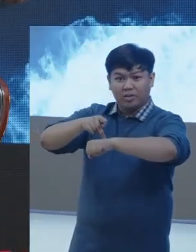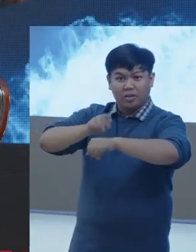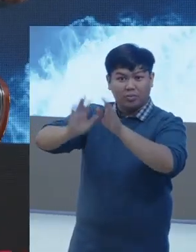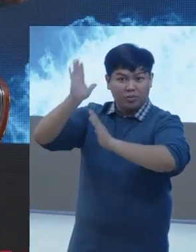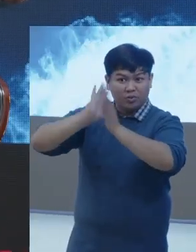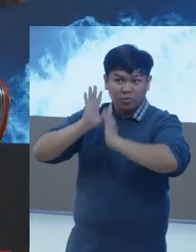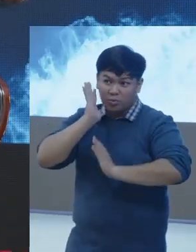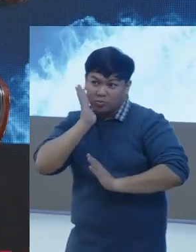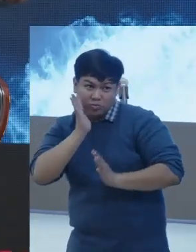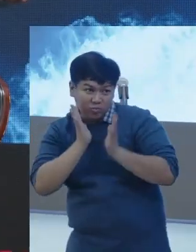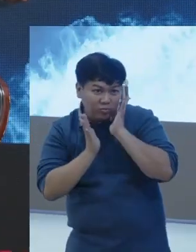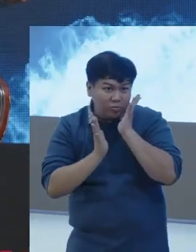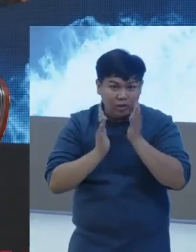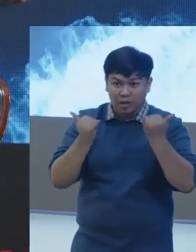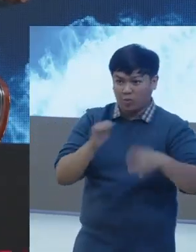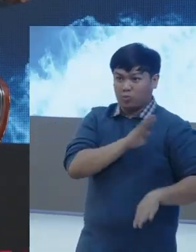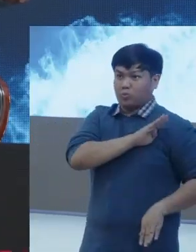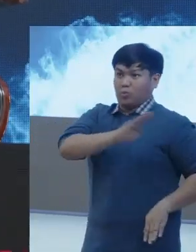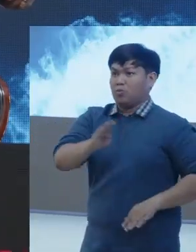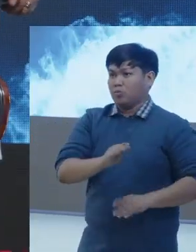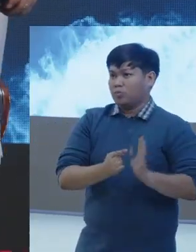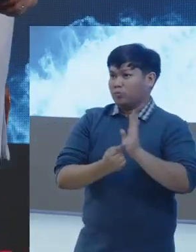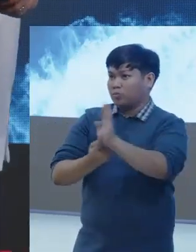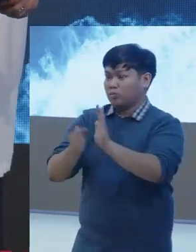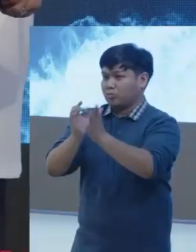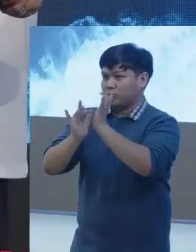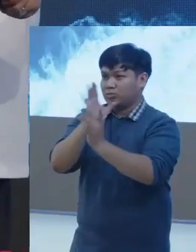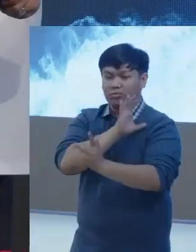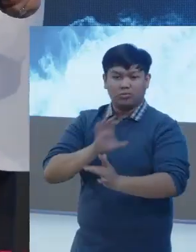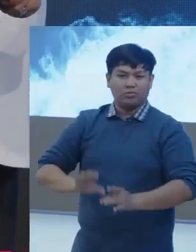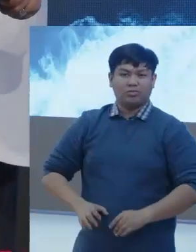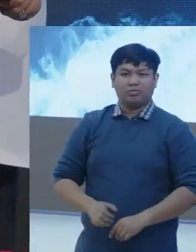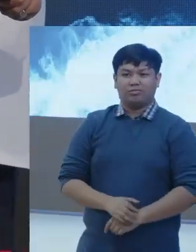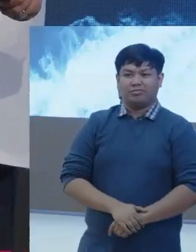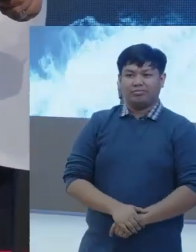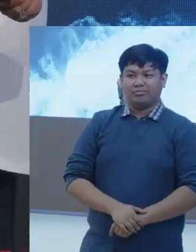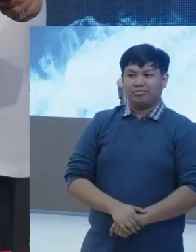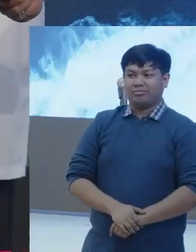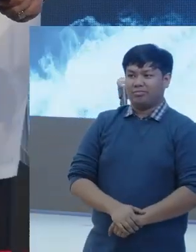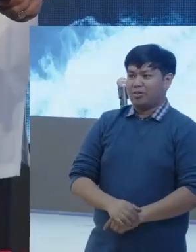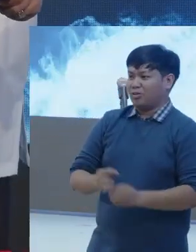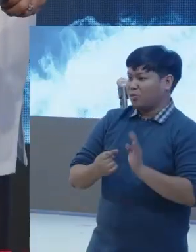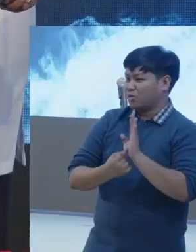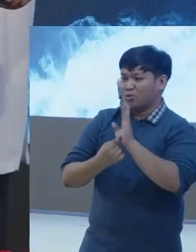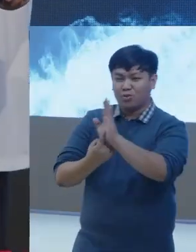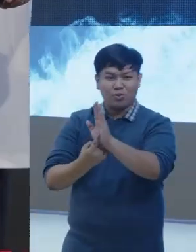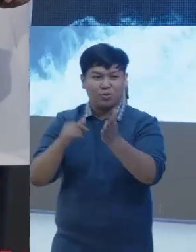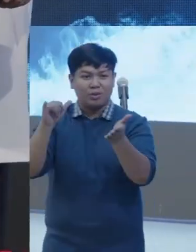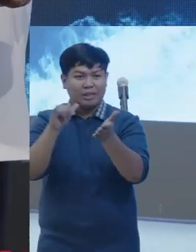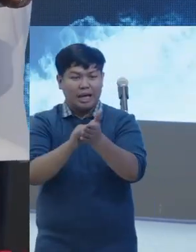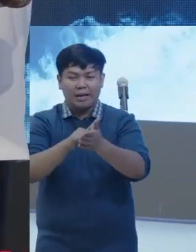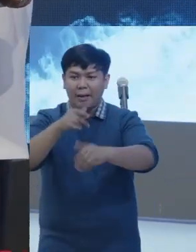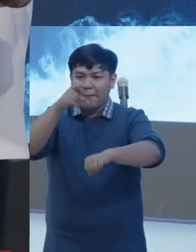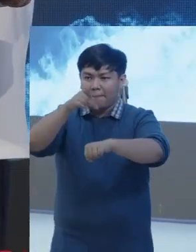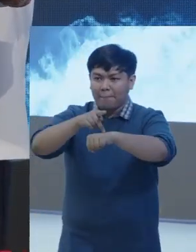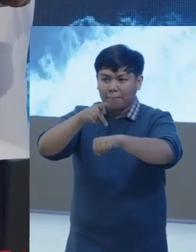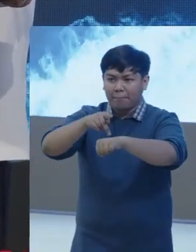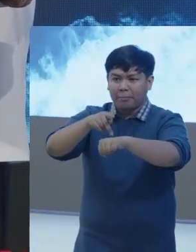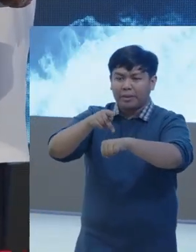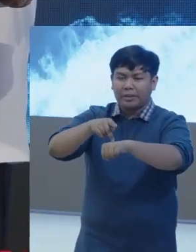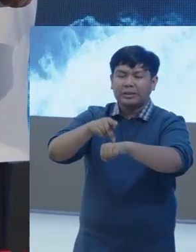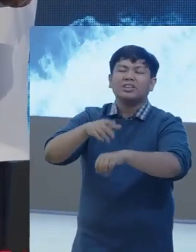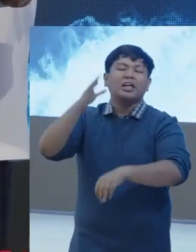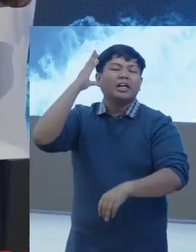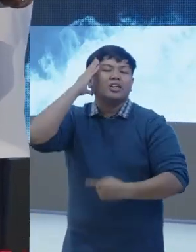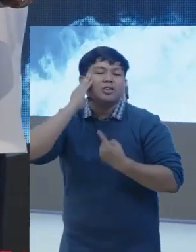Naging mapait na experience sa kanya ang kanyang pag-deny sa ating Panginoon at natuto siya sa kanyang mapait na